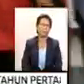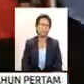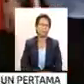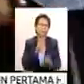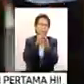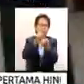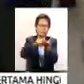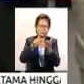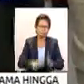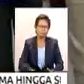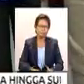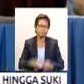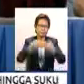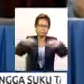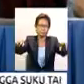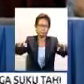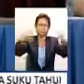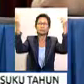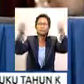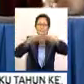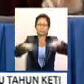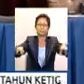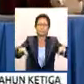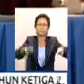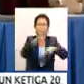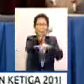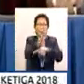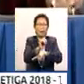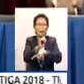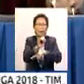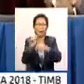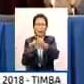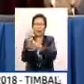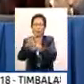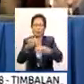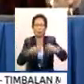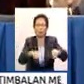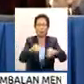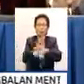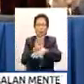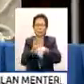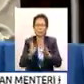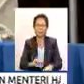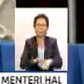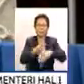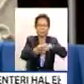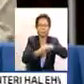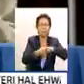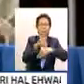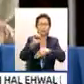Beliau ditemui pemberita selepas merasmikan Majlis Pelancaran My Agrosis New Breed Marketing Entrepreneur di Politeknik Seberang Perai.